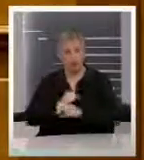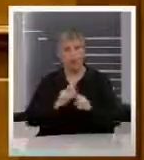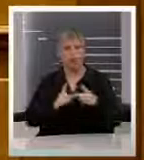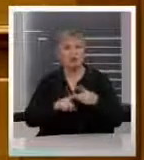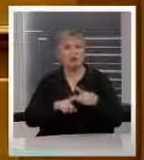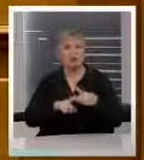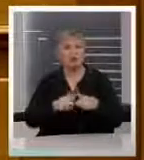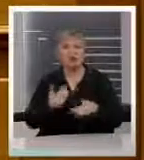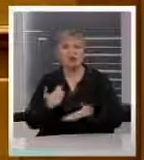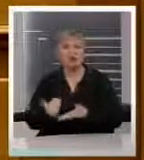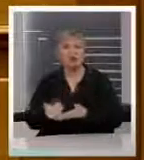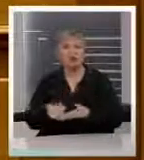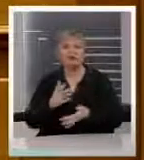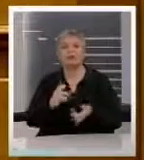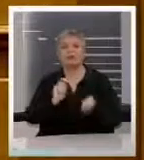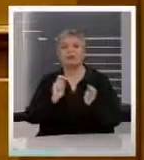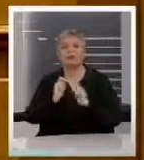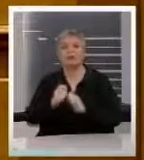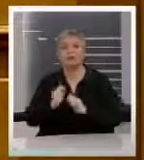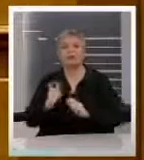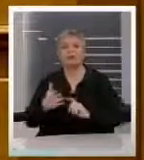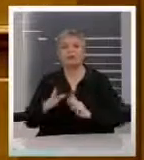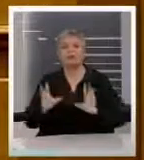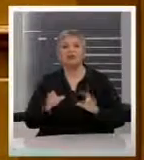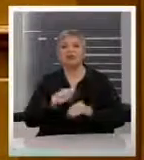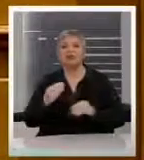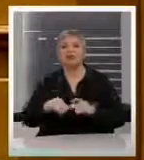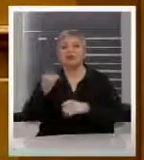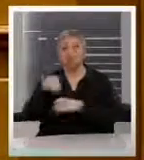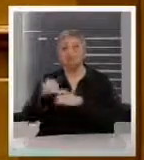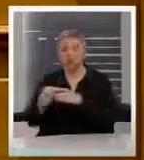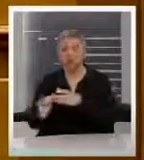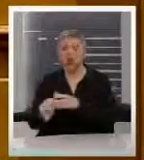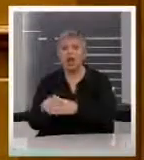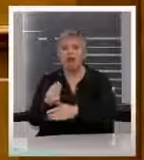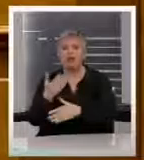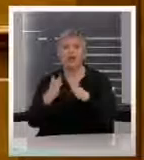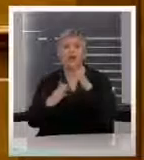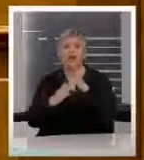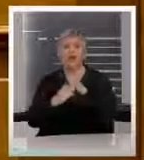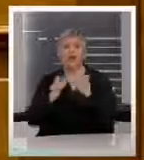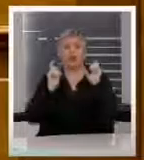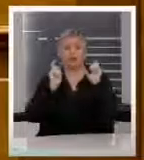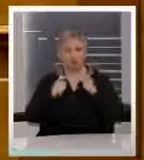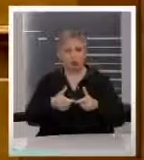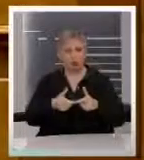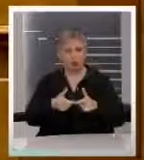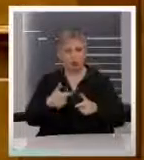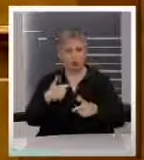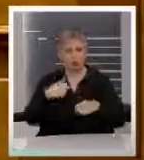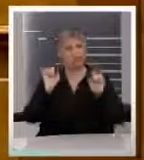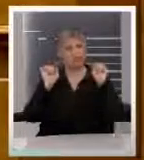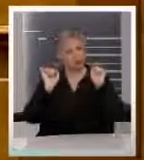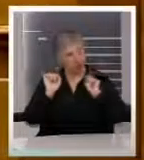προχωρήσουμε σε συνταγματικές μεταρρυθμίσεις για την εκλογή του Προέδρου της Δημοκρατίας από τον λαό. Εμείς σε αυτά τα δύο συμφωνούμε απόλυτα.